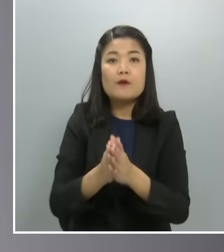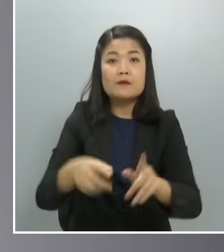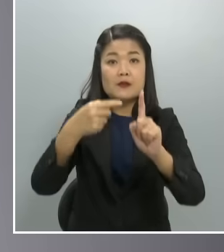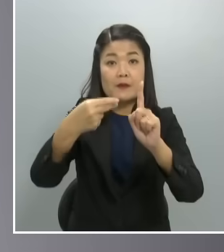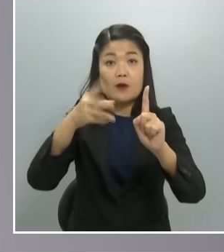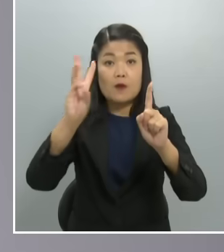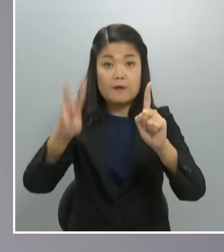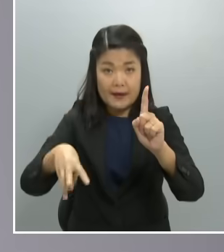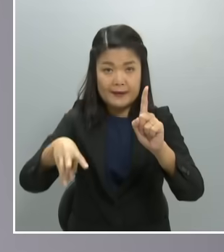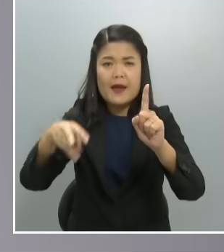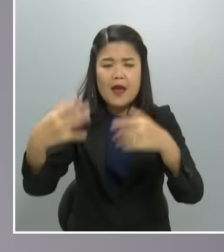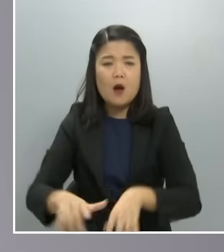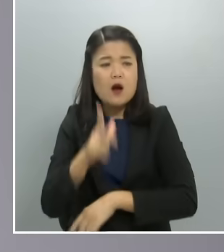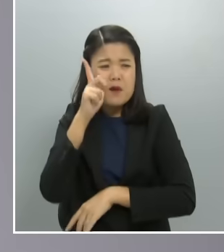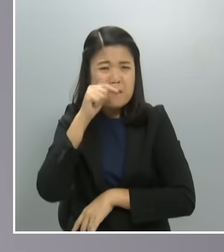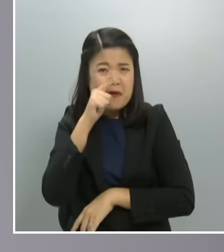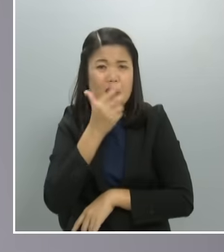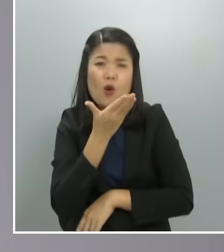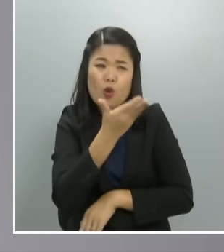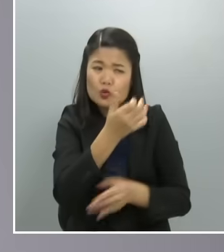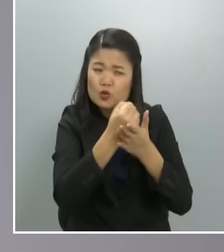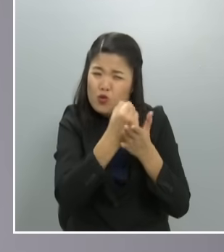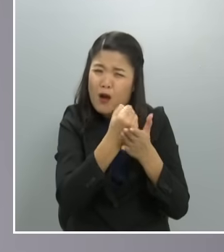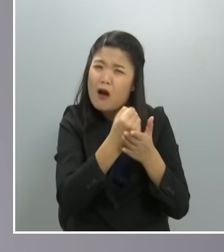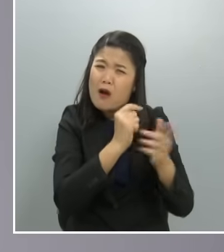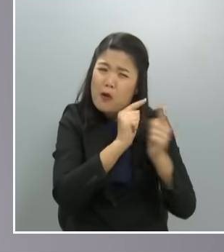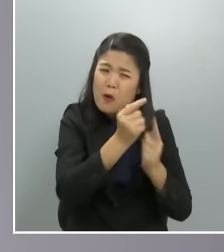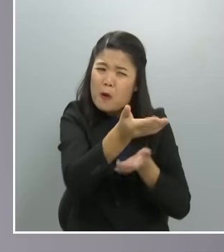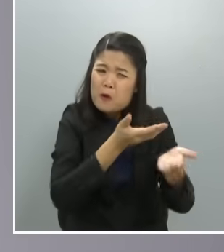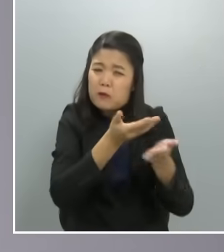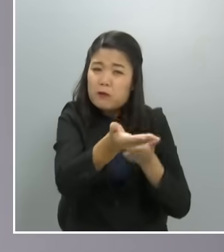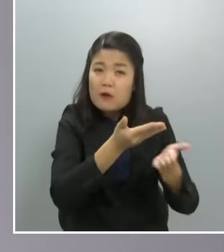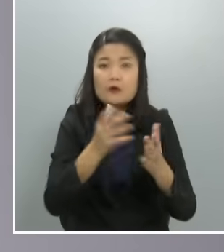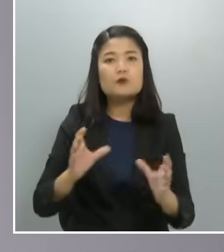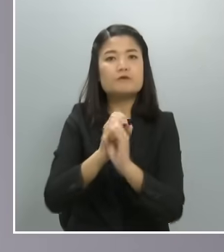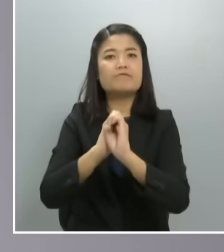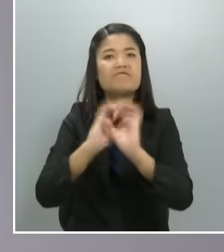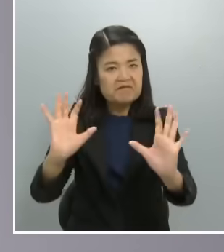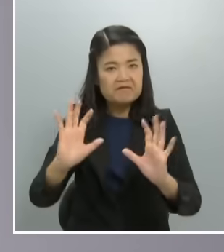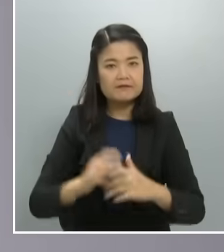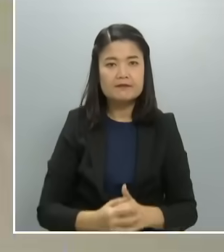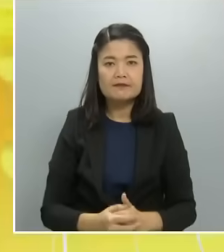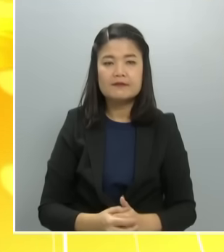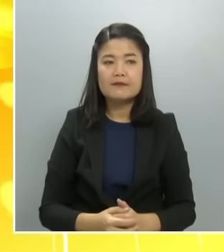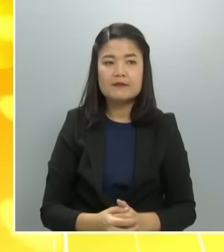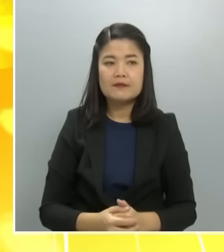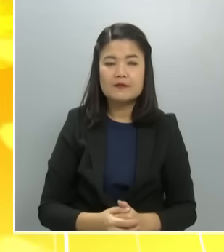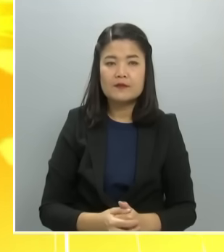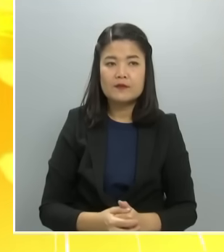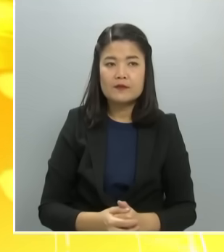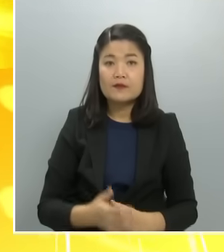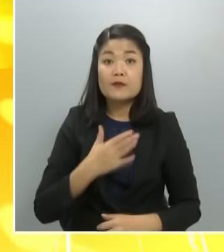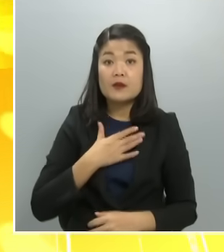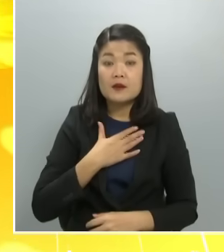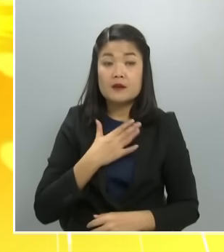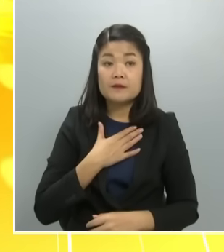จึงมาปรึกษาแม่แล้วก็ไปที่ชัดเจนน้องเอ้ย เริ่มคือผมมาไป